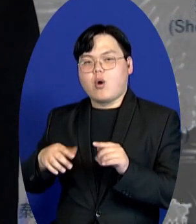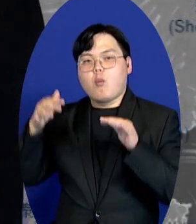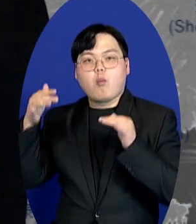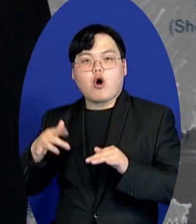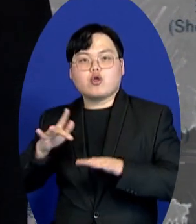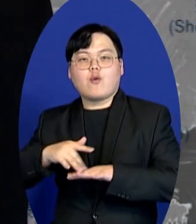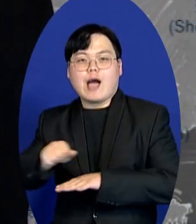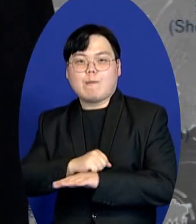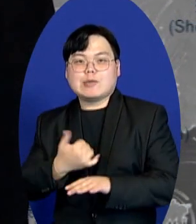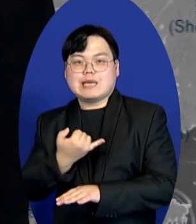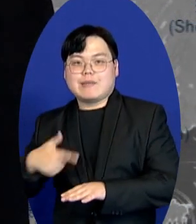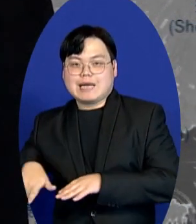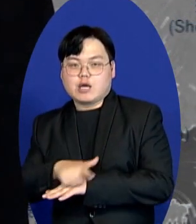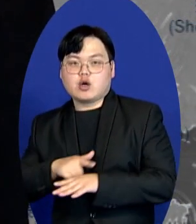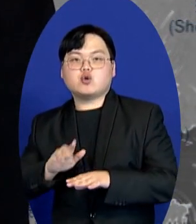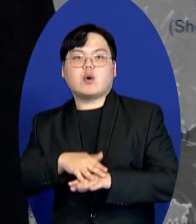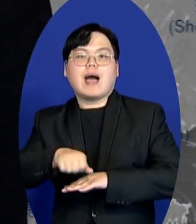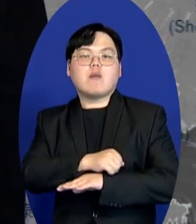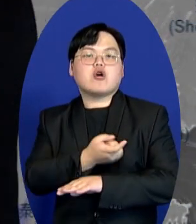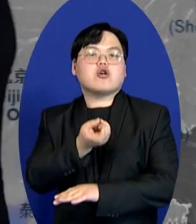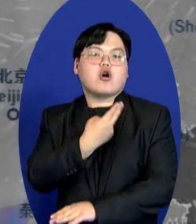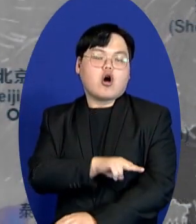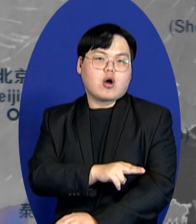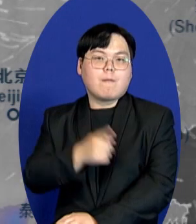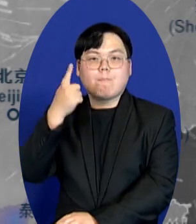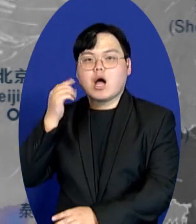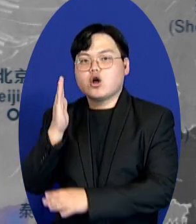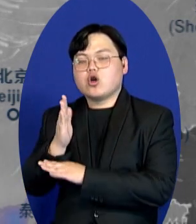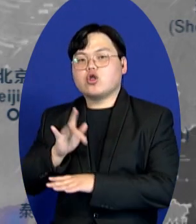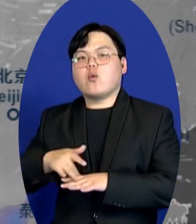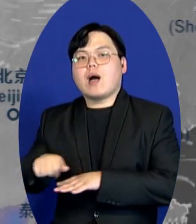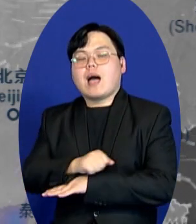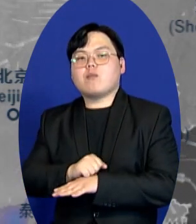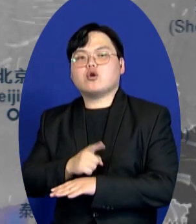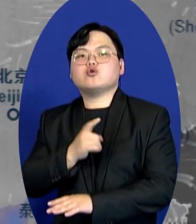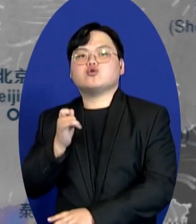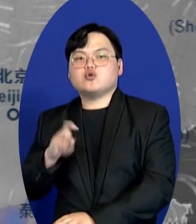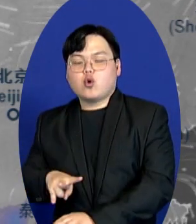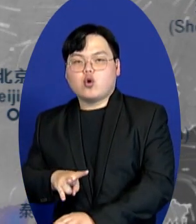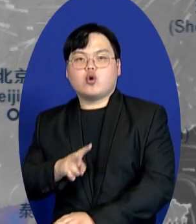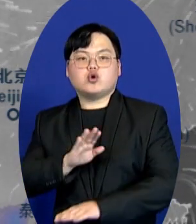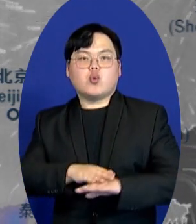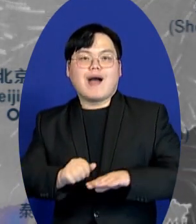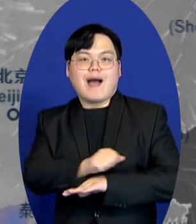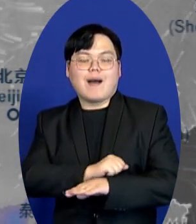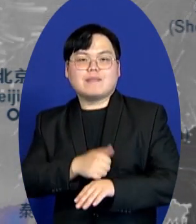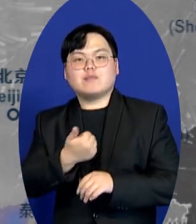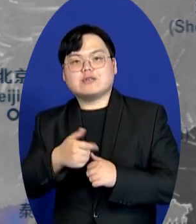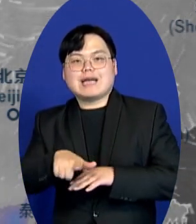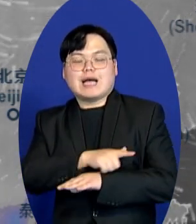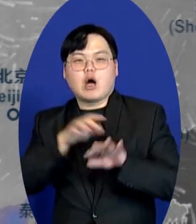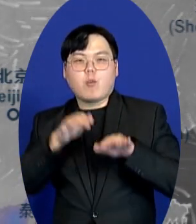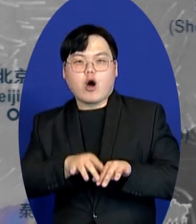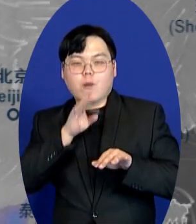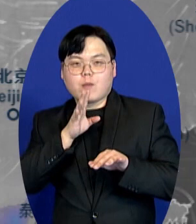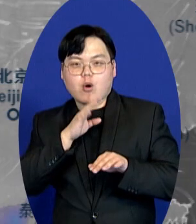аймагуд нутгийн зарим газар, за, зүүн аймагуд нутгийн хойд хэсгэрээ, за, маргааш төртөө бол төвийн аймагуд нутгийн зүүн хэсэг, за, зүүн аймагуд нутгийн зарим газараараа бороо орно. За,